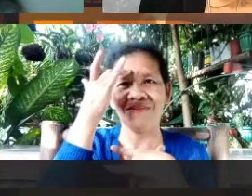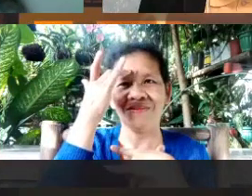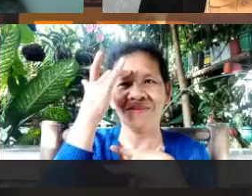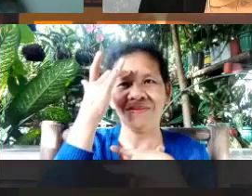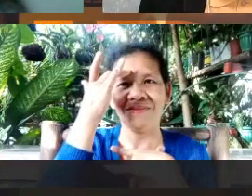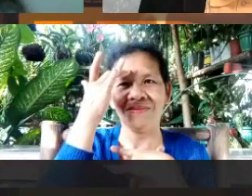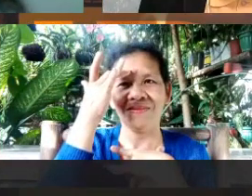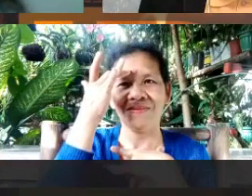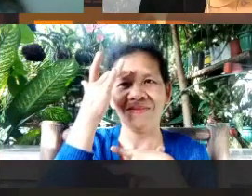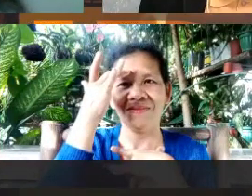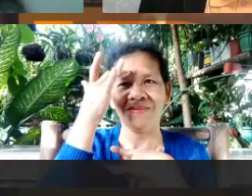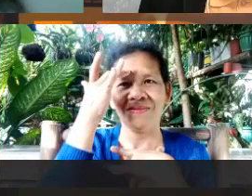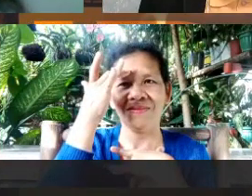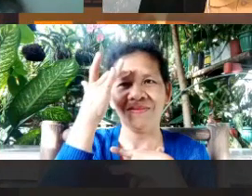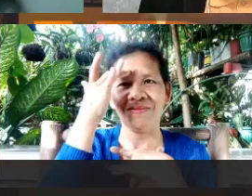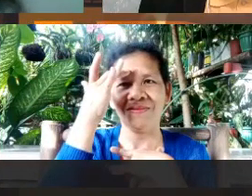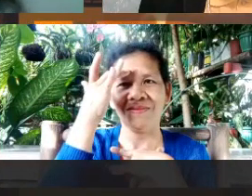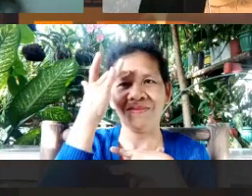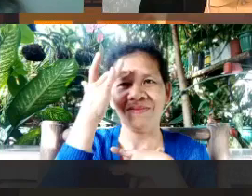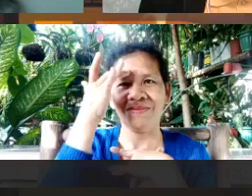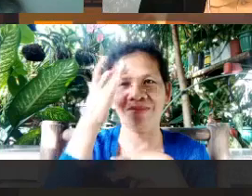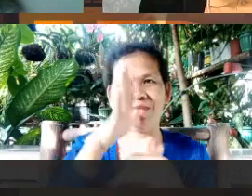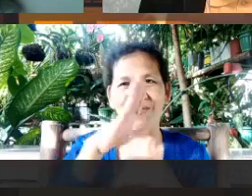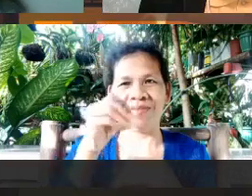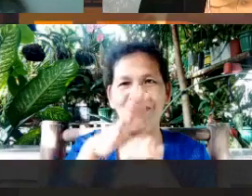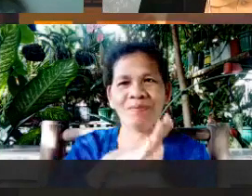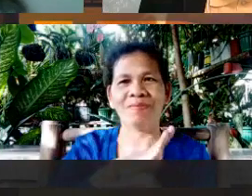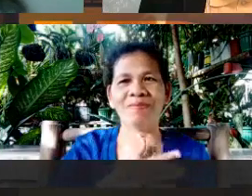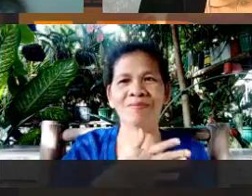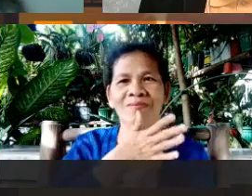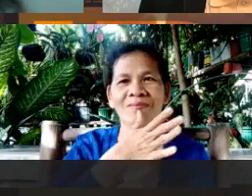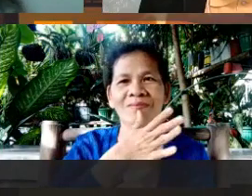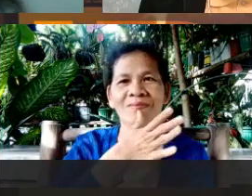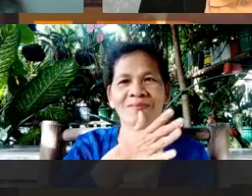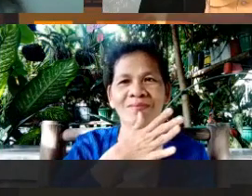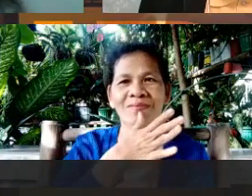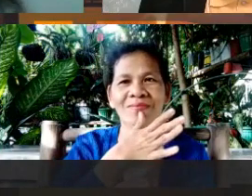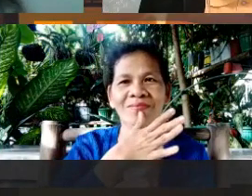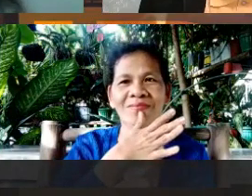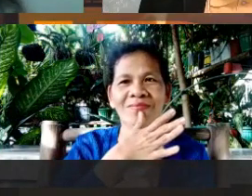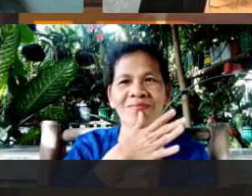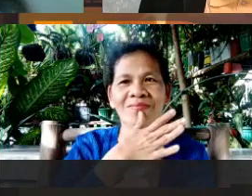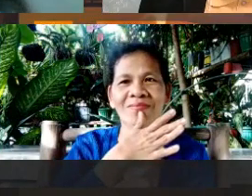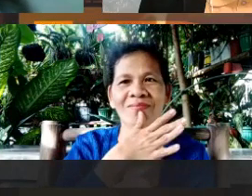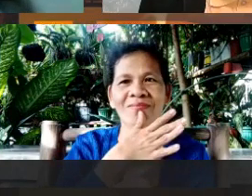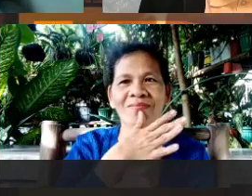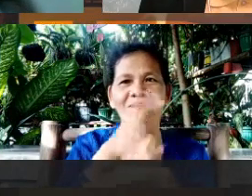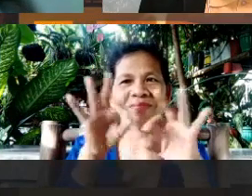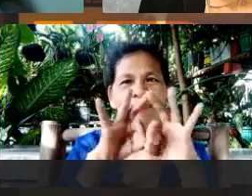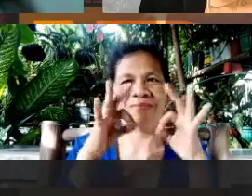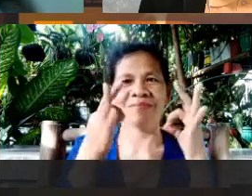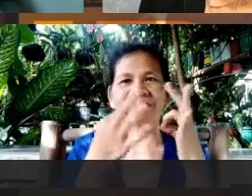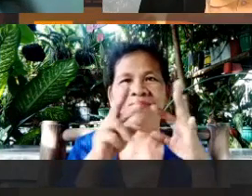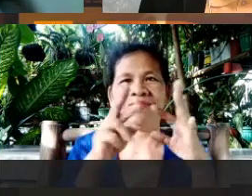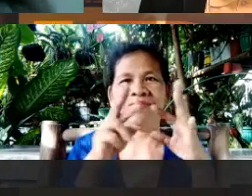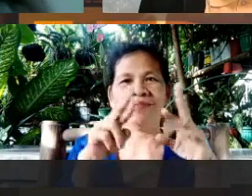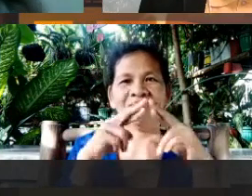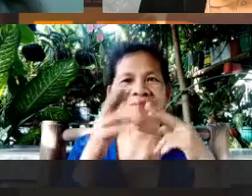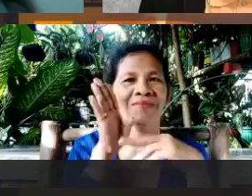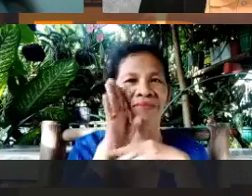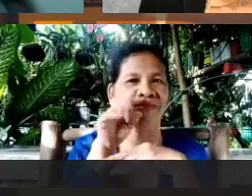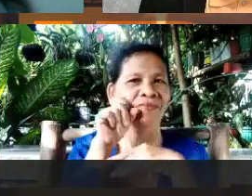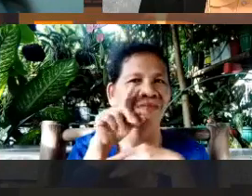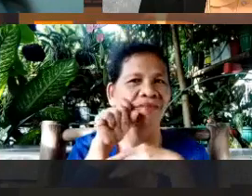nais, at ng aking mahal na inay at sa mga kamag-anak, mga kapatid, mga